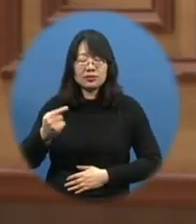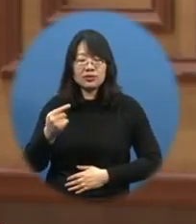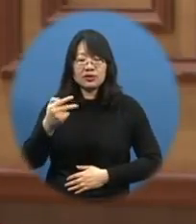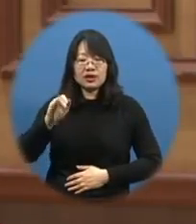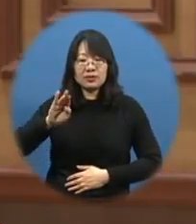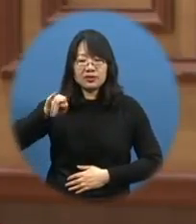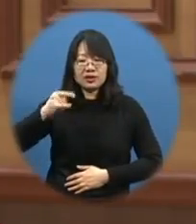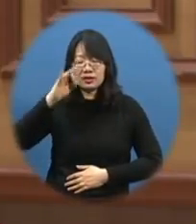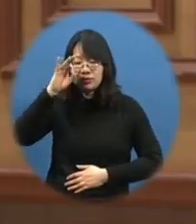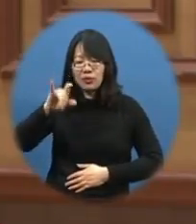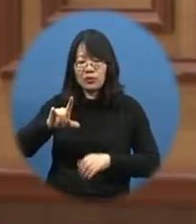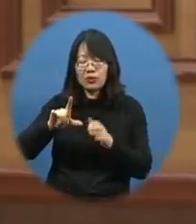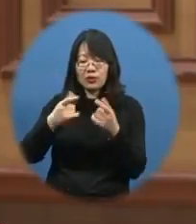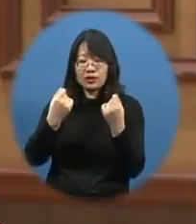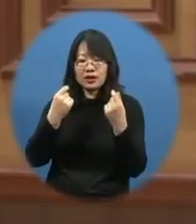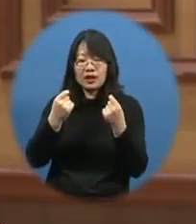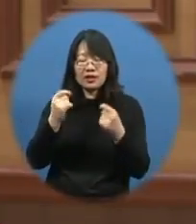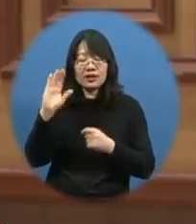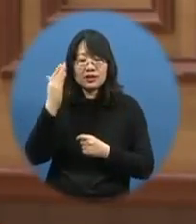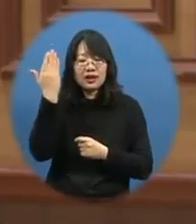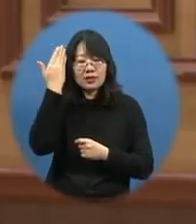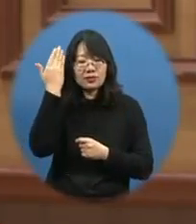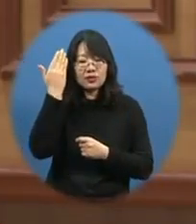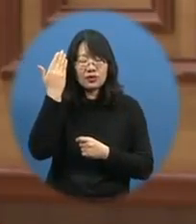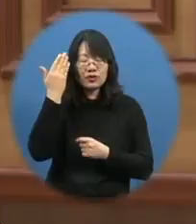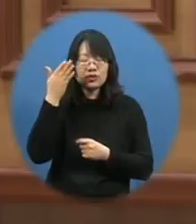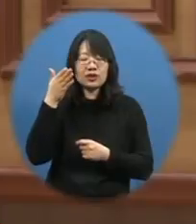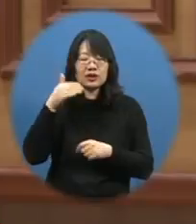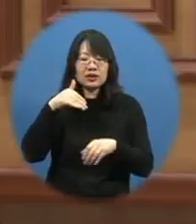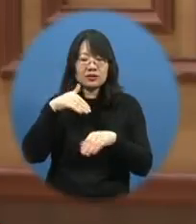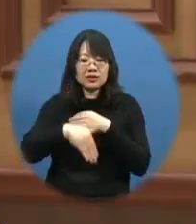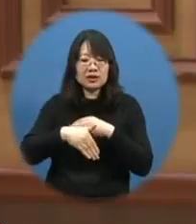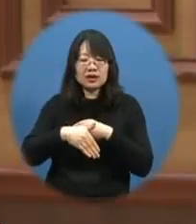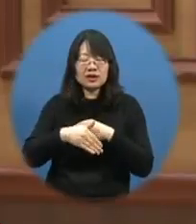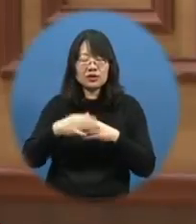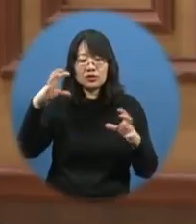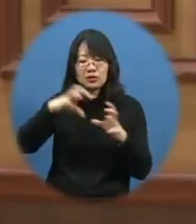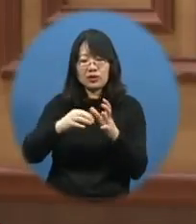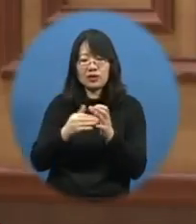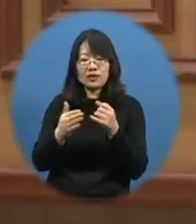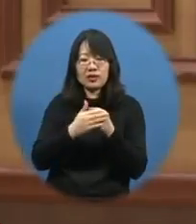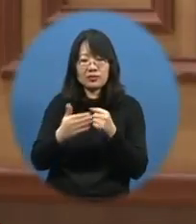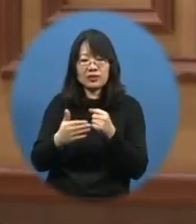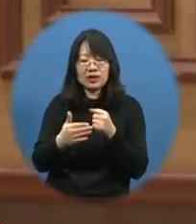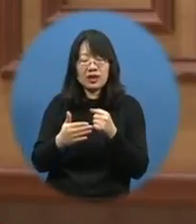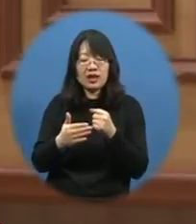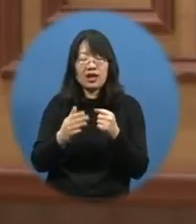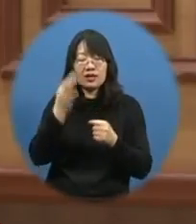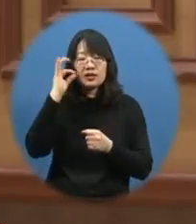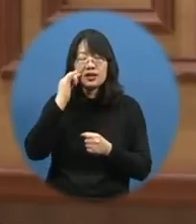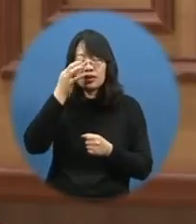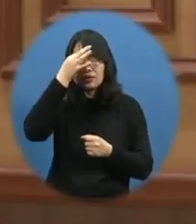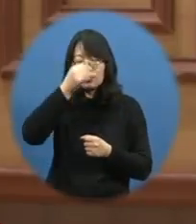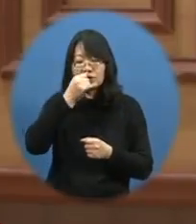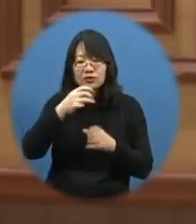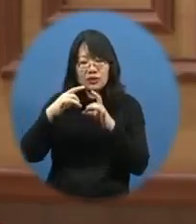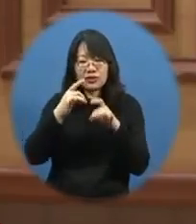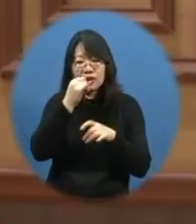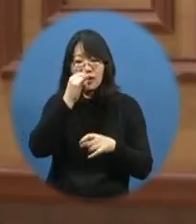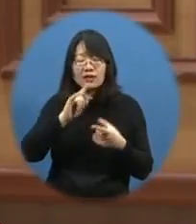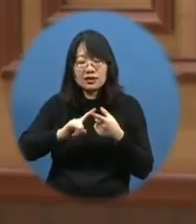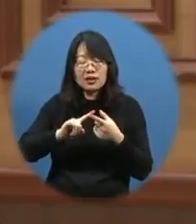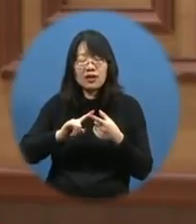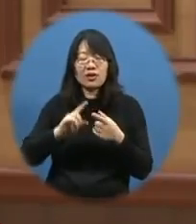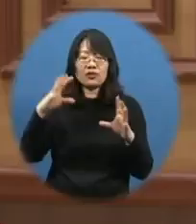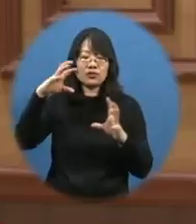듯이 이제 최근에 학문의 경향이 융합이기 때문에. 아무리 전자한 사람이 예술도 하고 이렇게 하는 것은